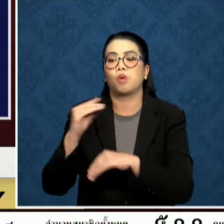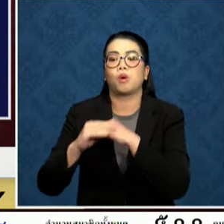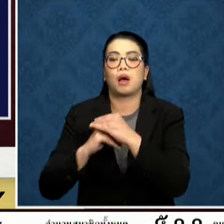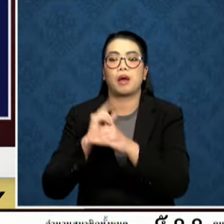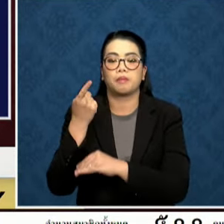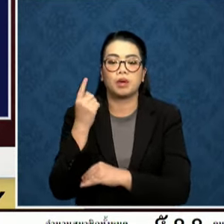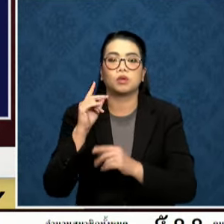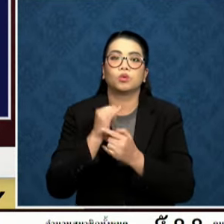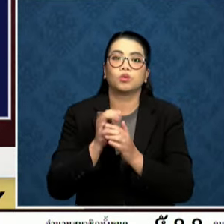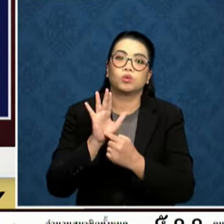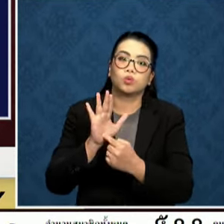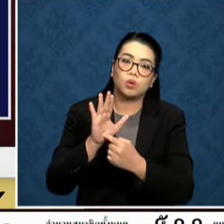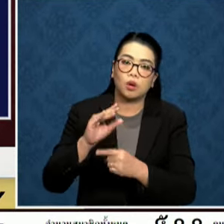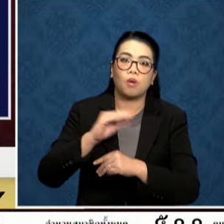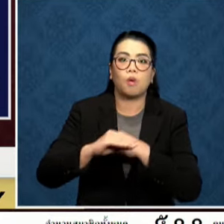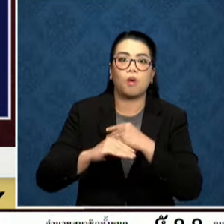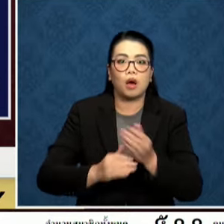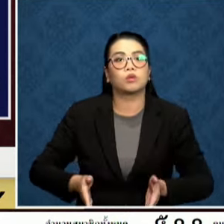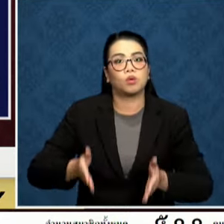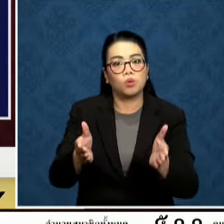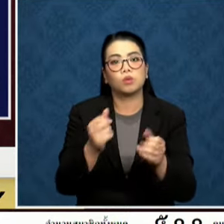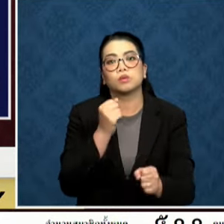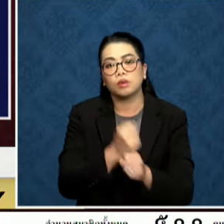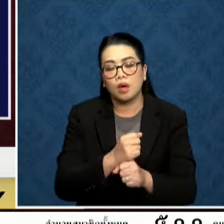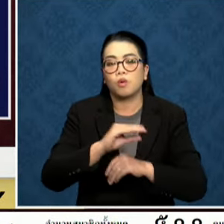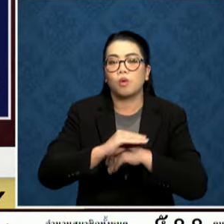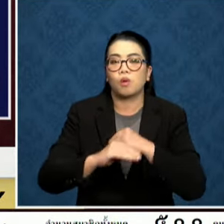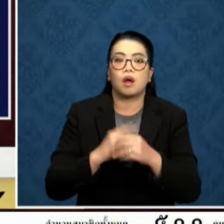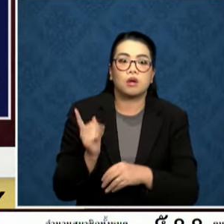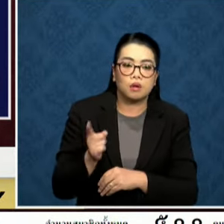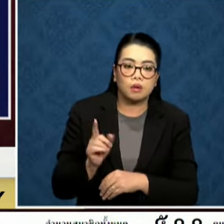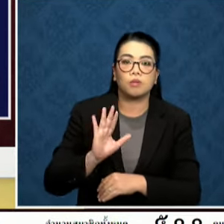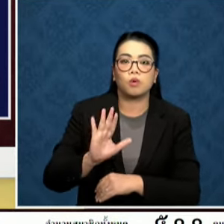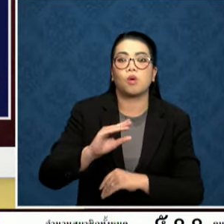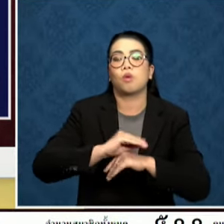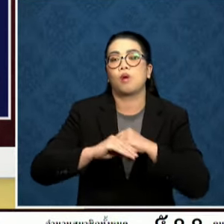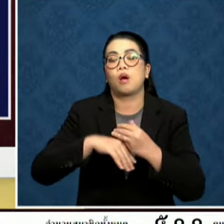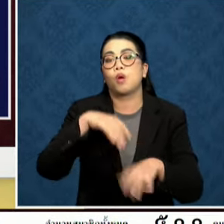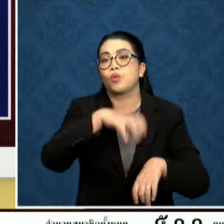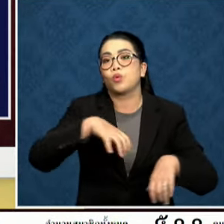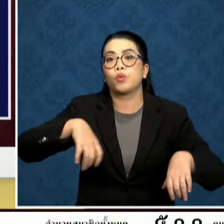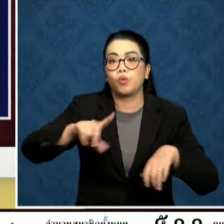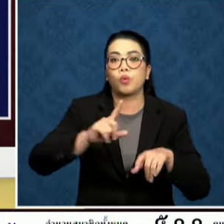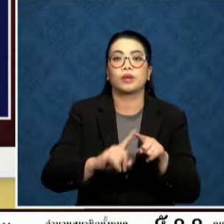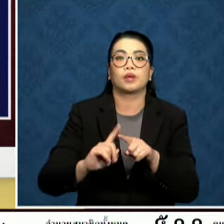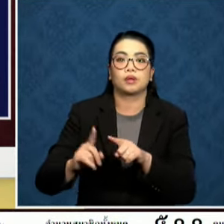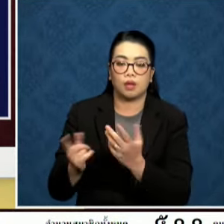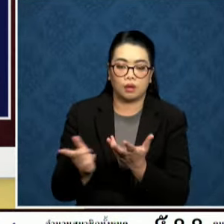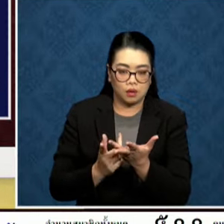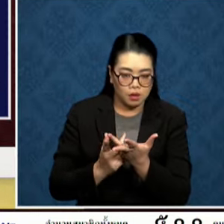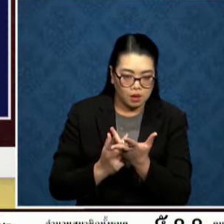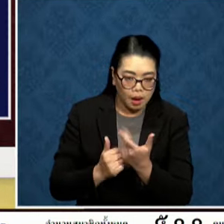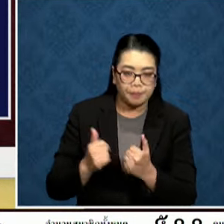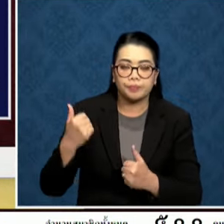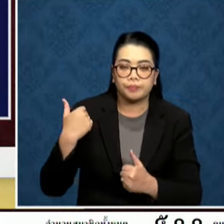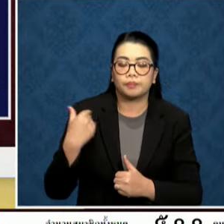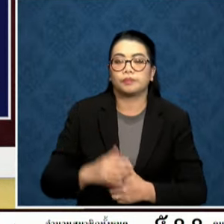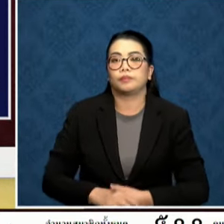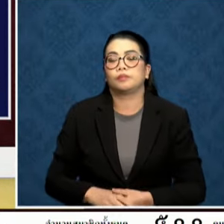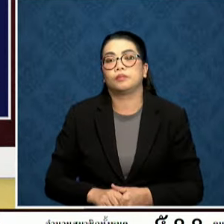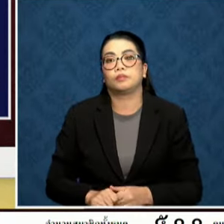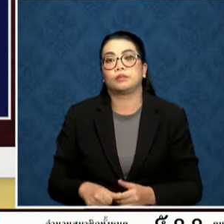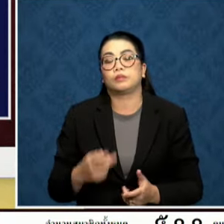นะคะหรือว่าโครงการหน่วยงานที่เพิ่งตั้งใหม่แต่เป็นโครงการเดิมของโครงของหน่วยงานอื่นๆนเราก็นับนะคะหรือว่าเอ่อ